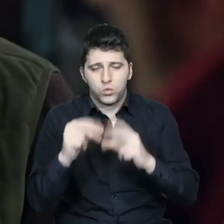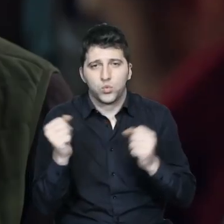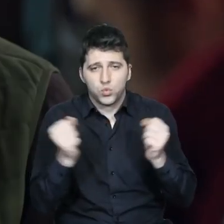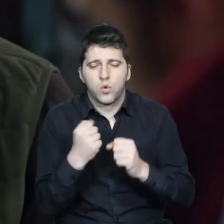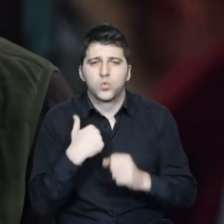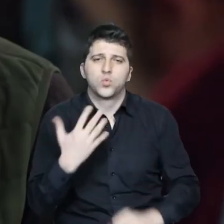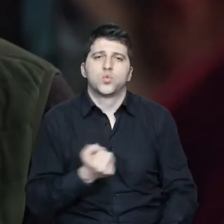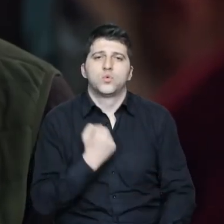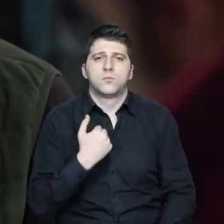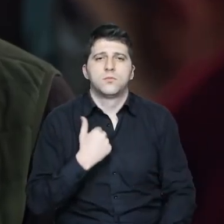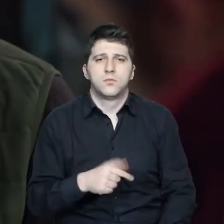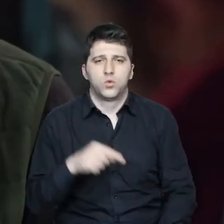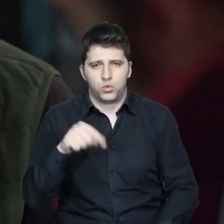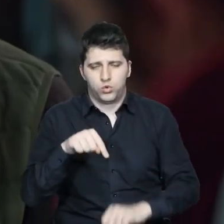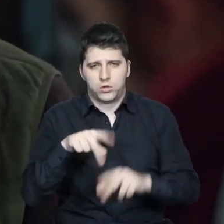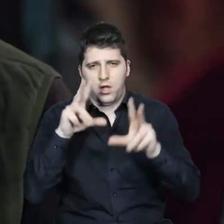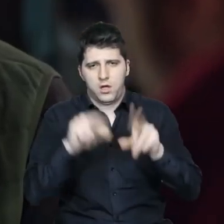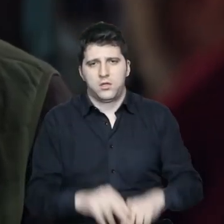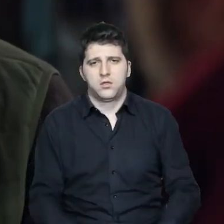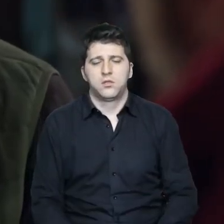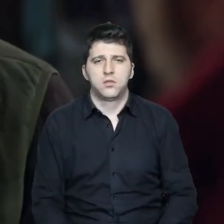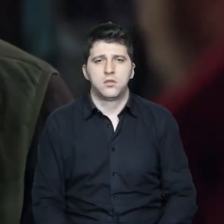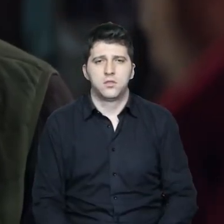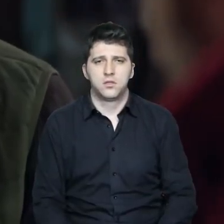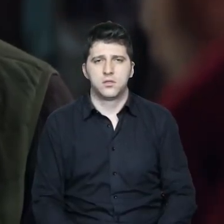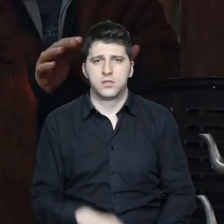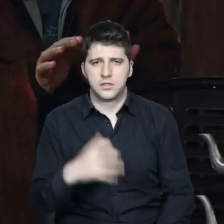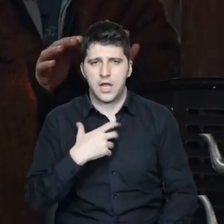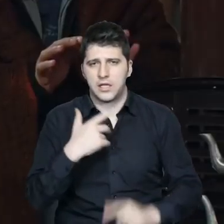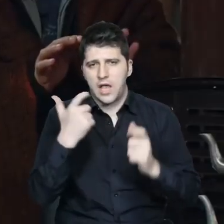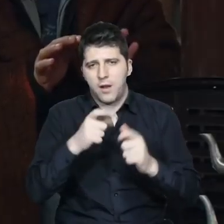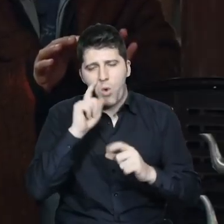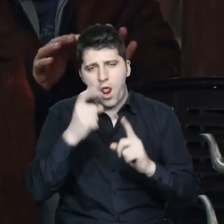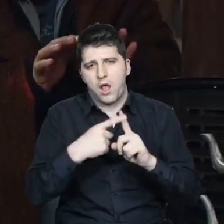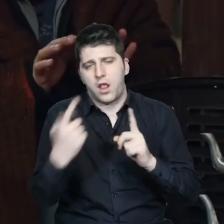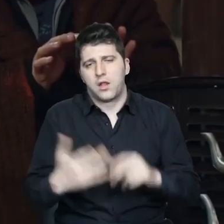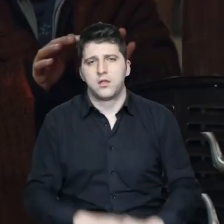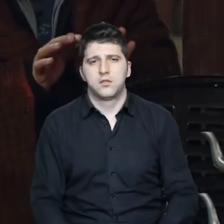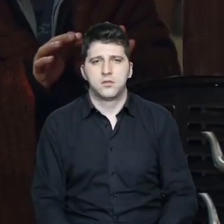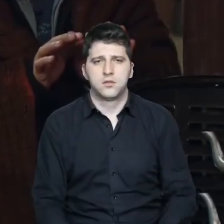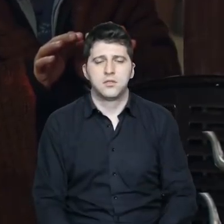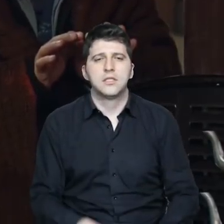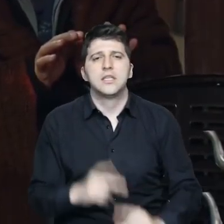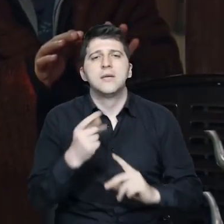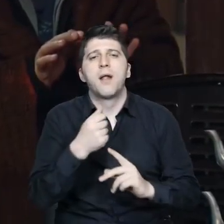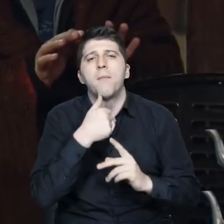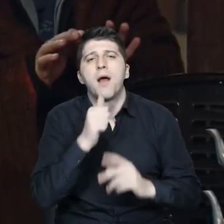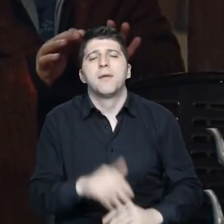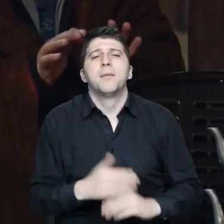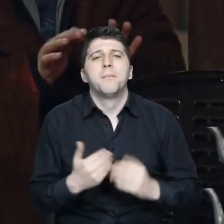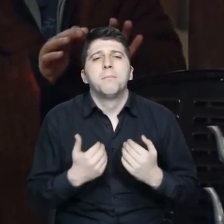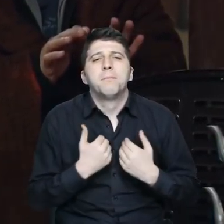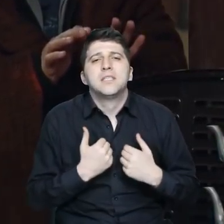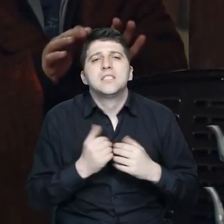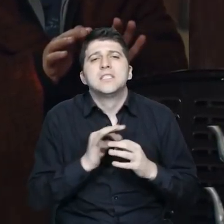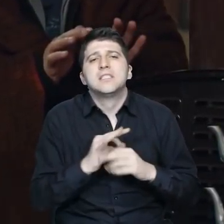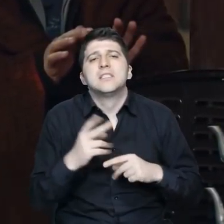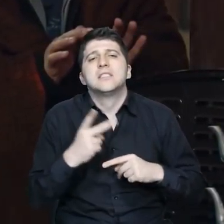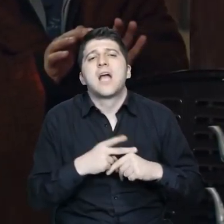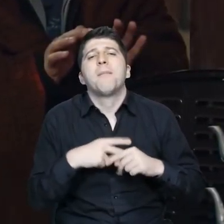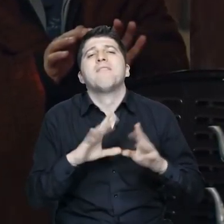soğuklarda. Burada kalıyorsunuz en azından kendinize bir yer bulana kadar. İbrahim abi biz hiç